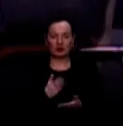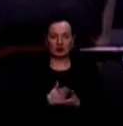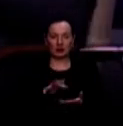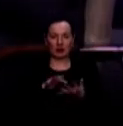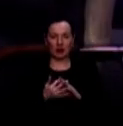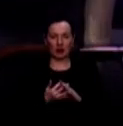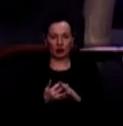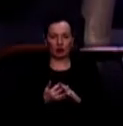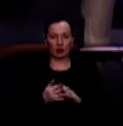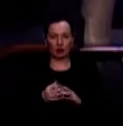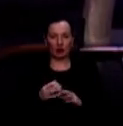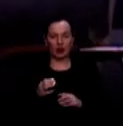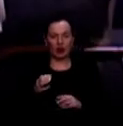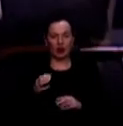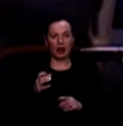агроакадемія, в якій є дослідження по